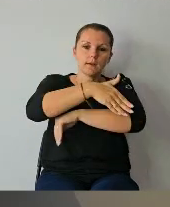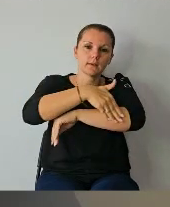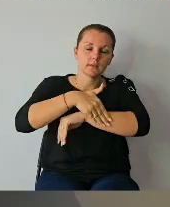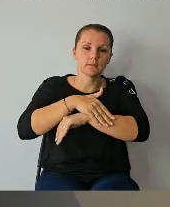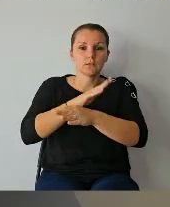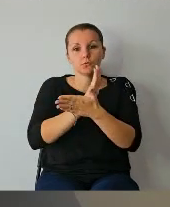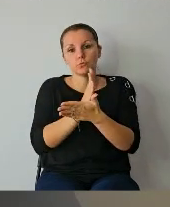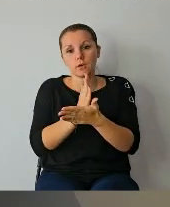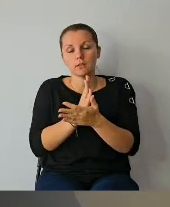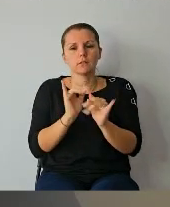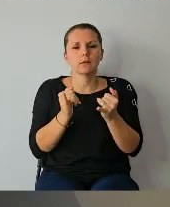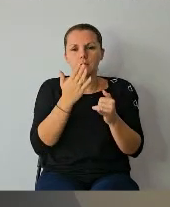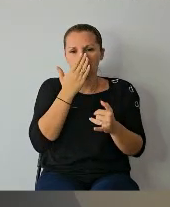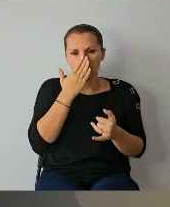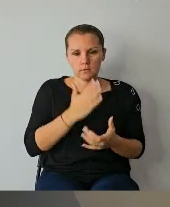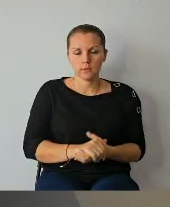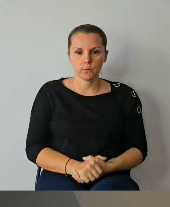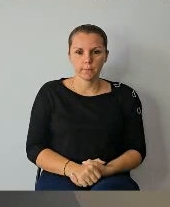środku?